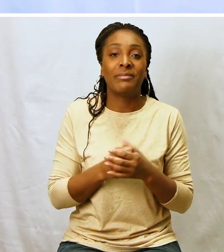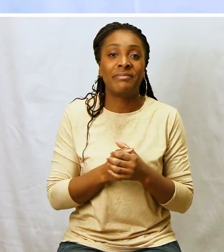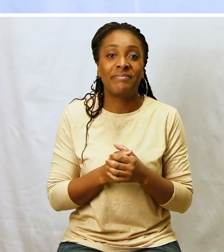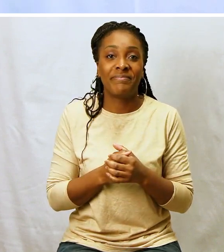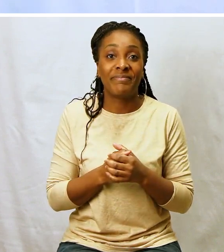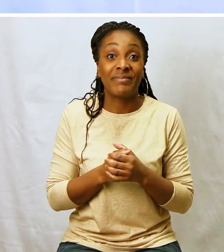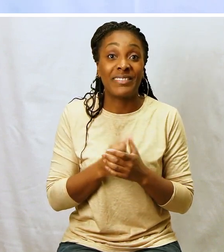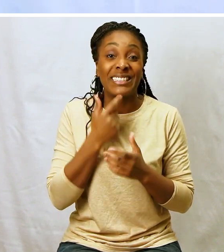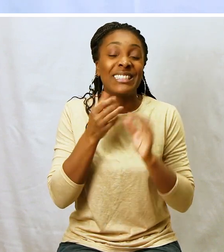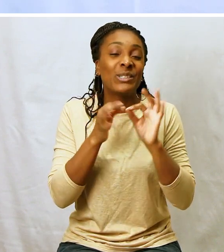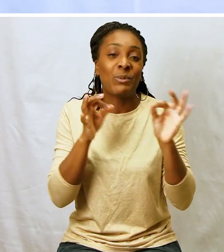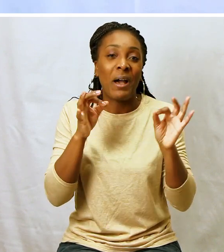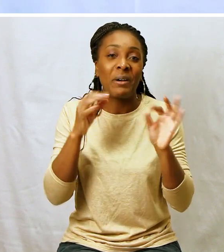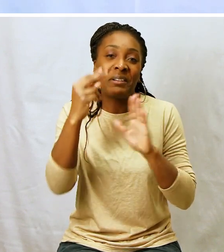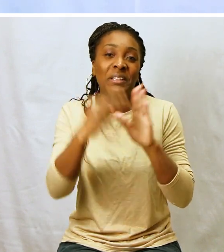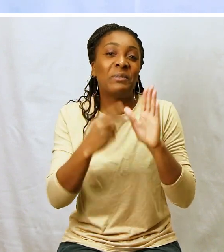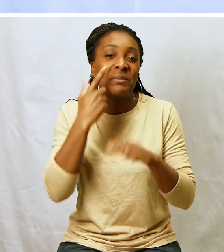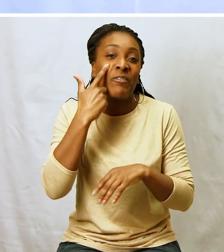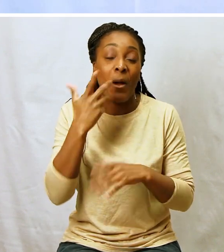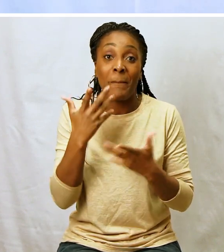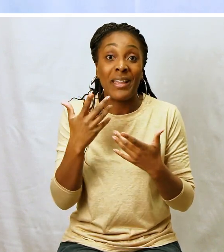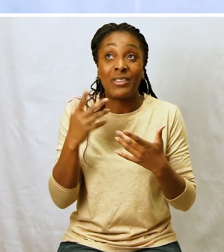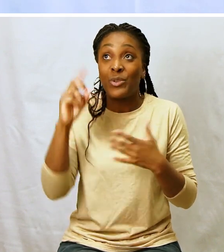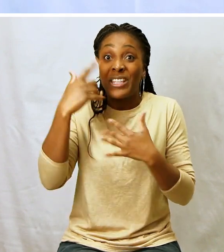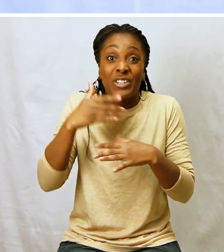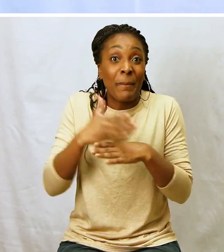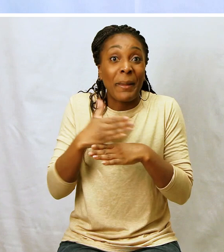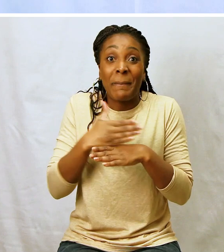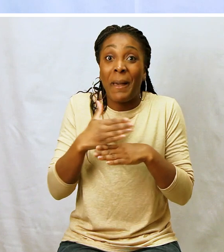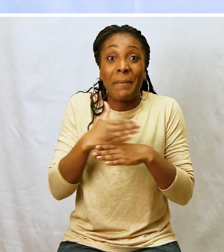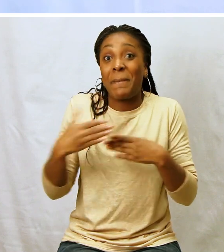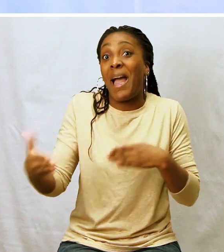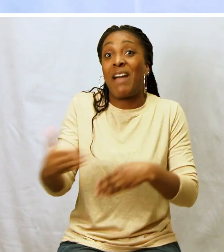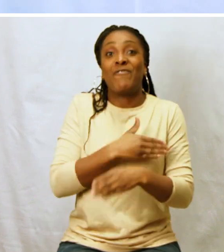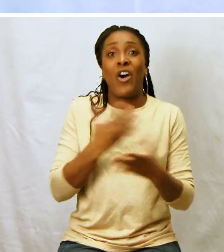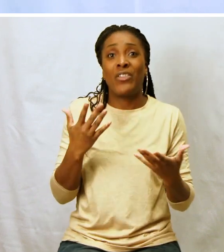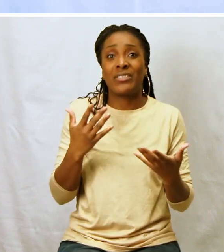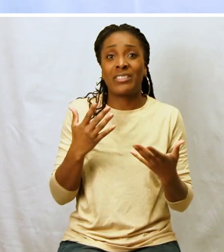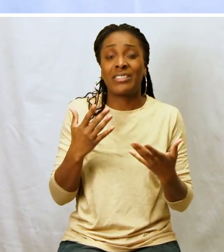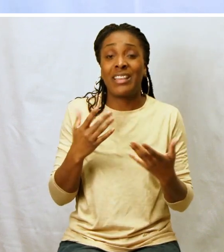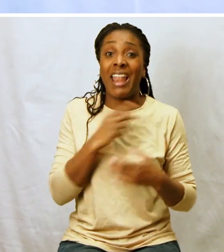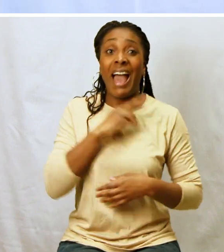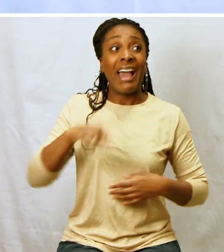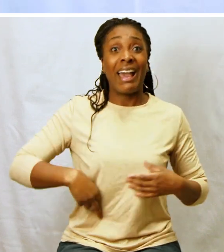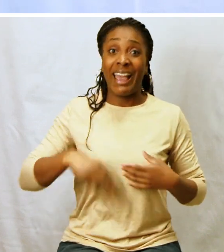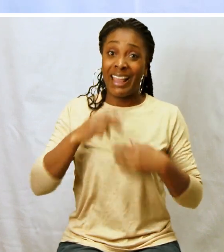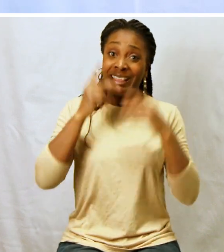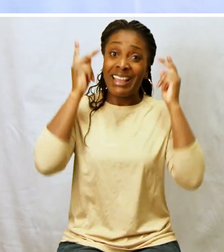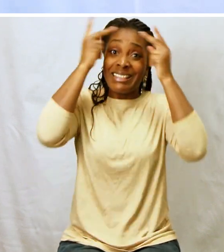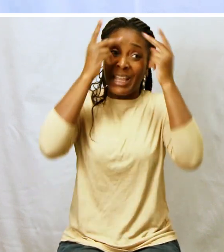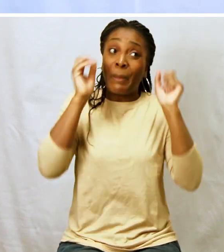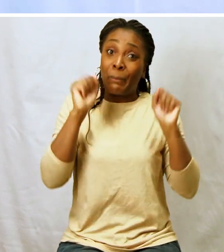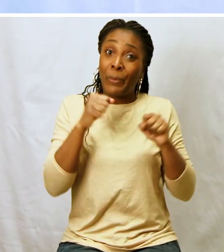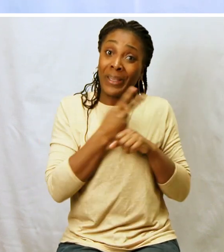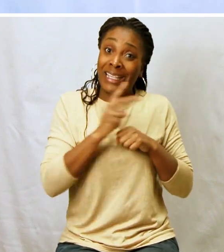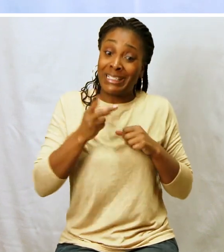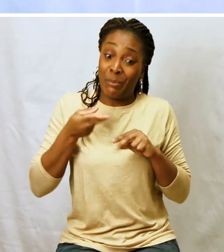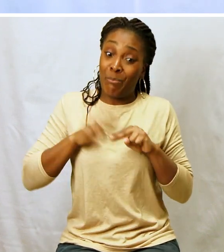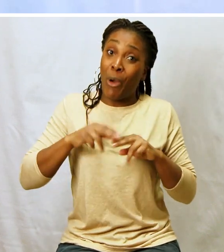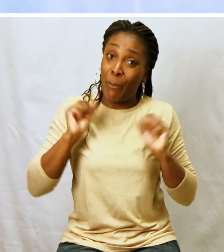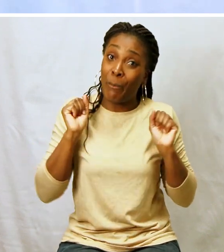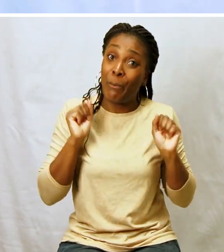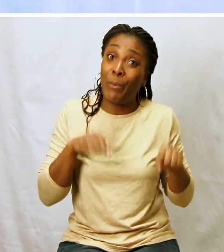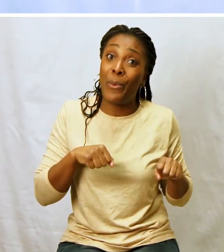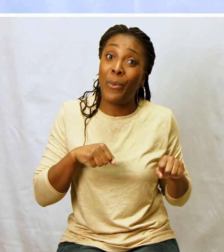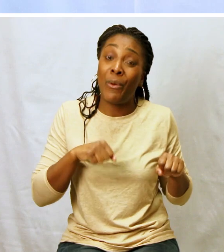choses ont été préparées dans la prière, placées d'avance. Elle prend ce chemin, elle risque sa vie, mais elle place sa foi en Dieu. Et puis la Bible nous dit que le